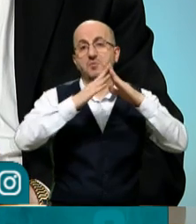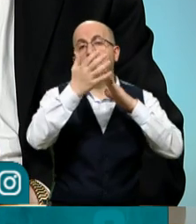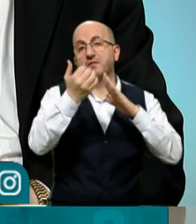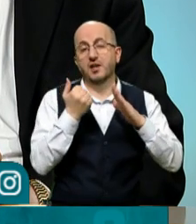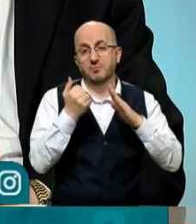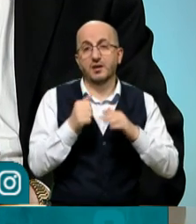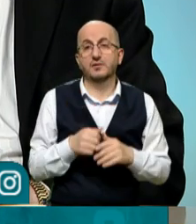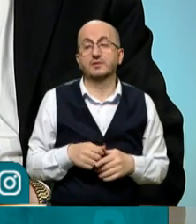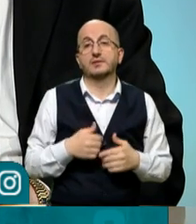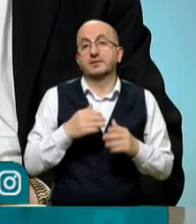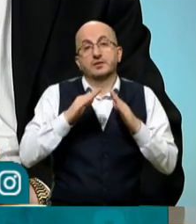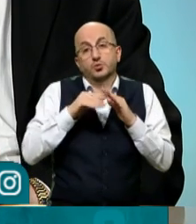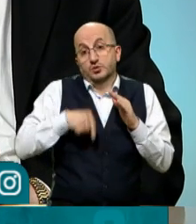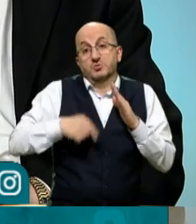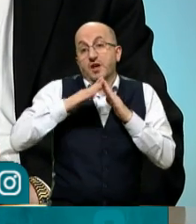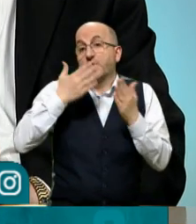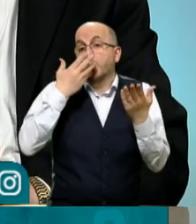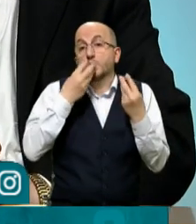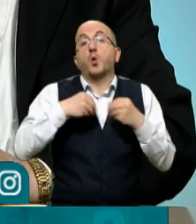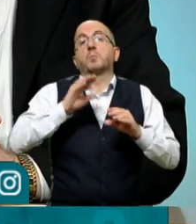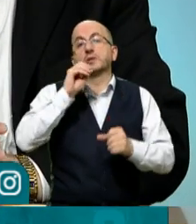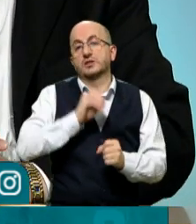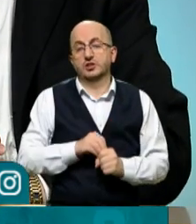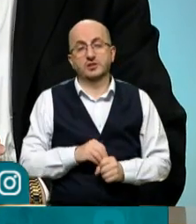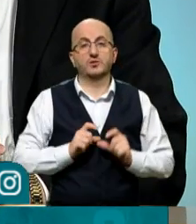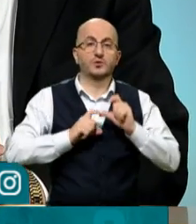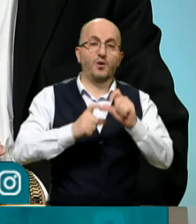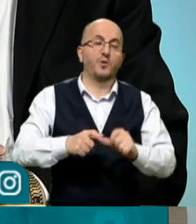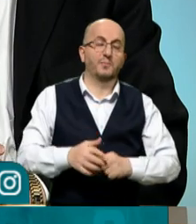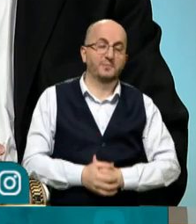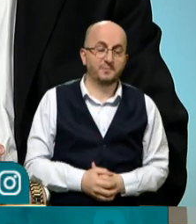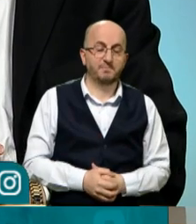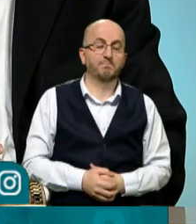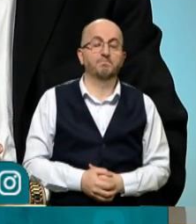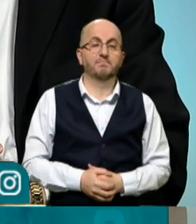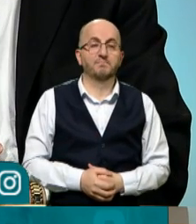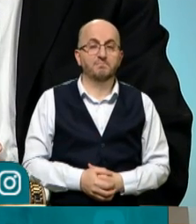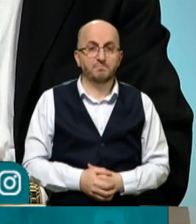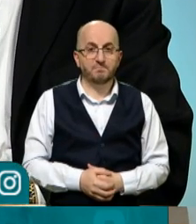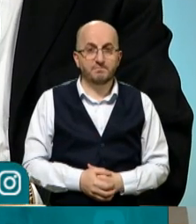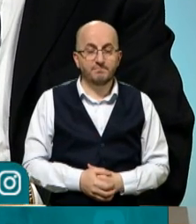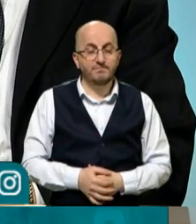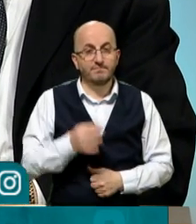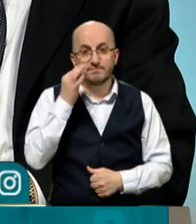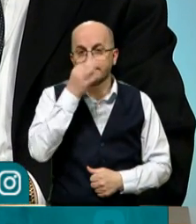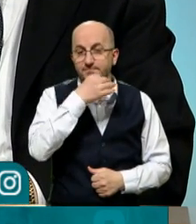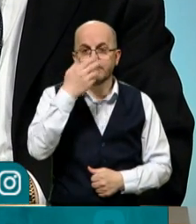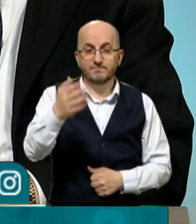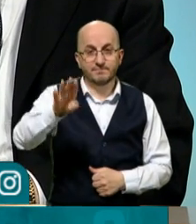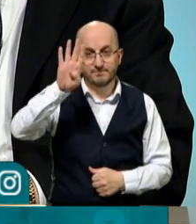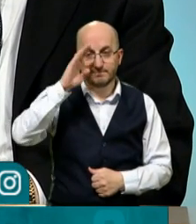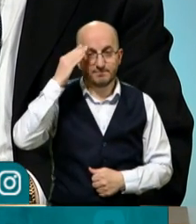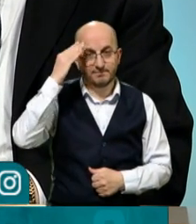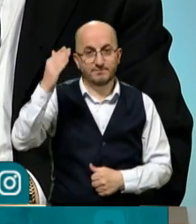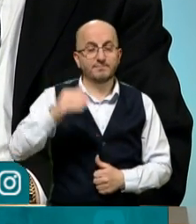an bir evimiz olmadığı için. Tamam. Sorun bu şekilde. Peki, soralım Dilek Hanım. Kolaylıklar diliyorum. İstanbul'a